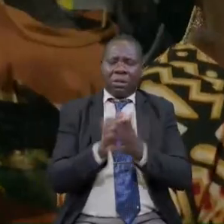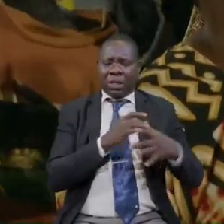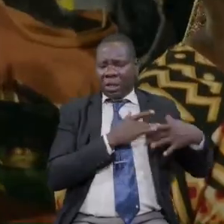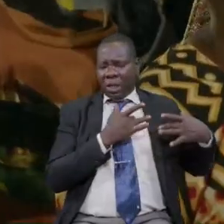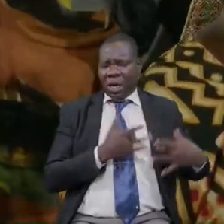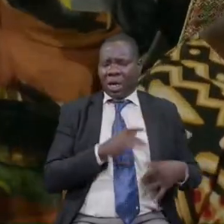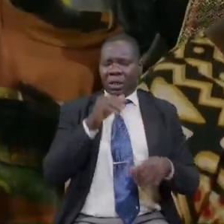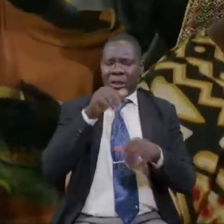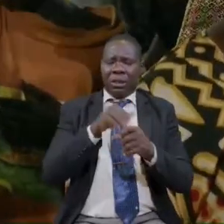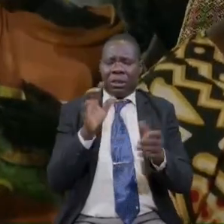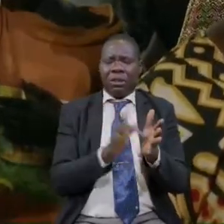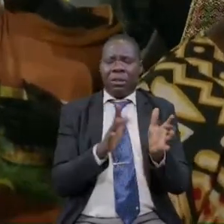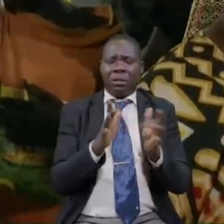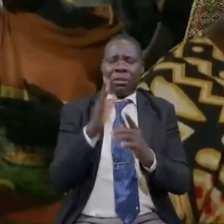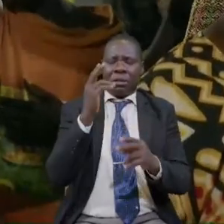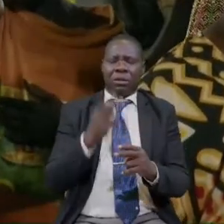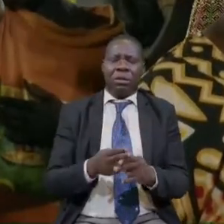Jésus.